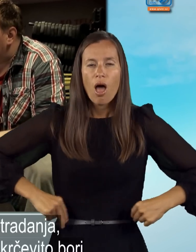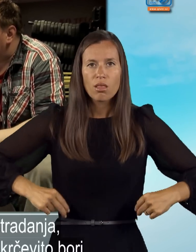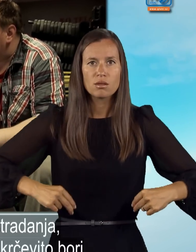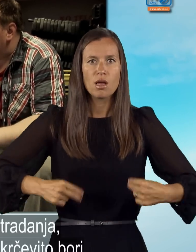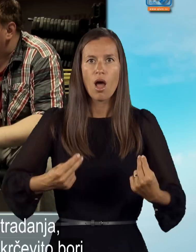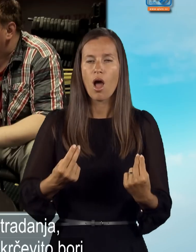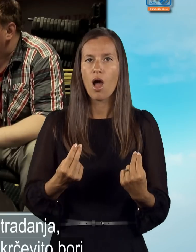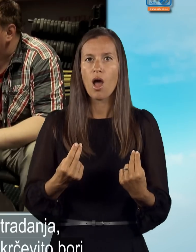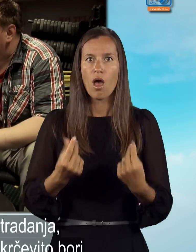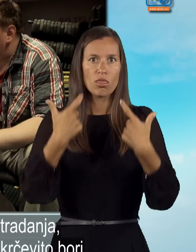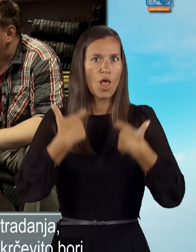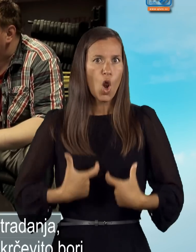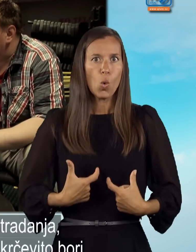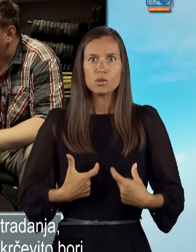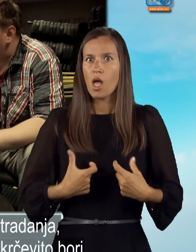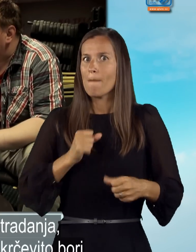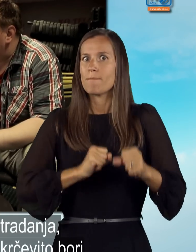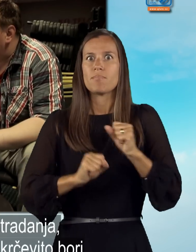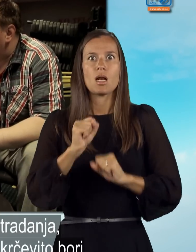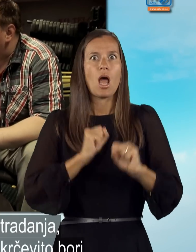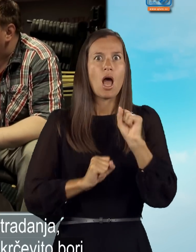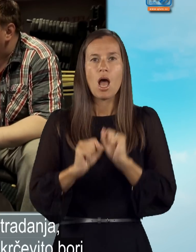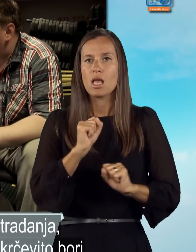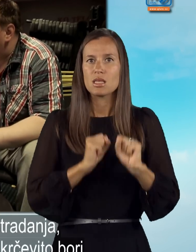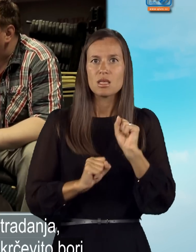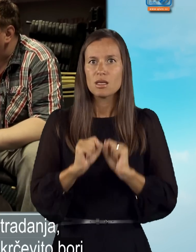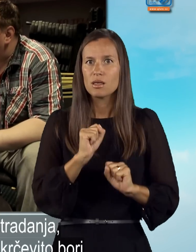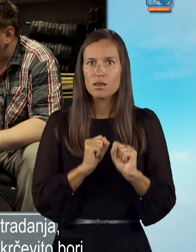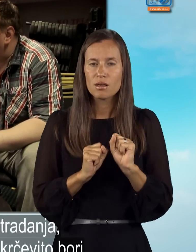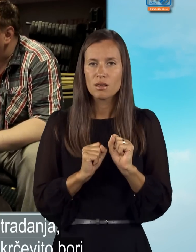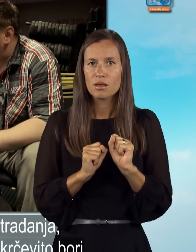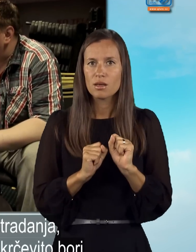stradanja, kjer se telo na vsak način krčevito